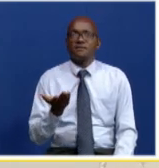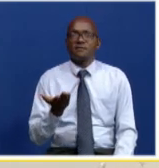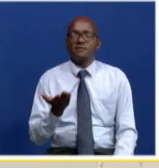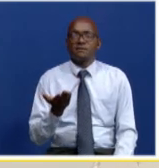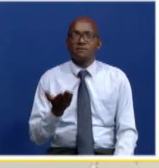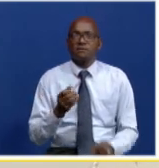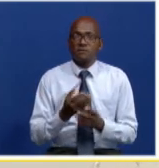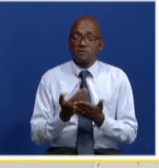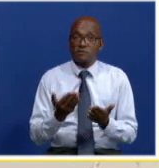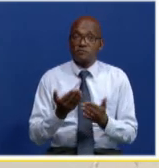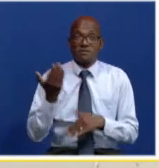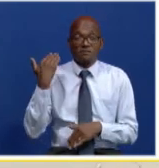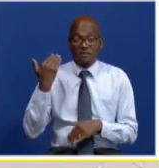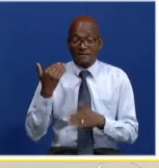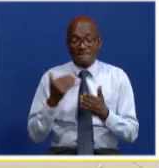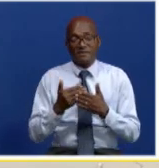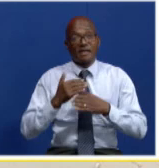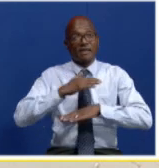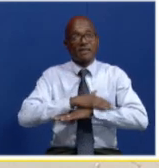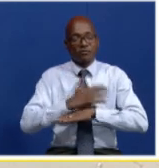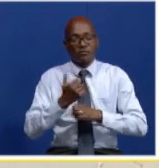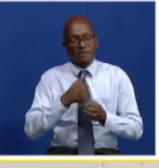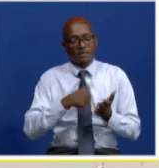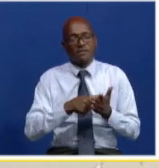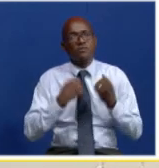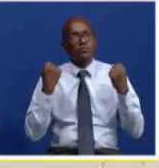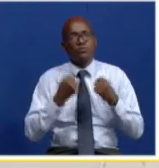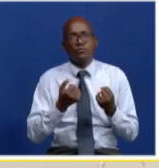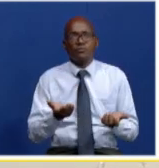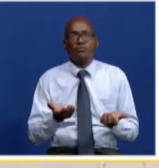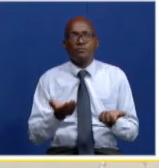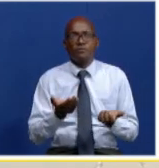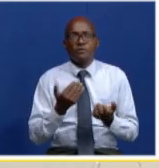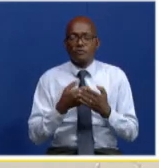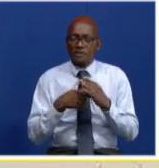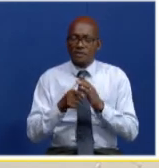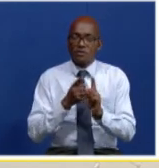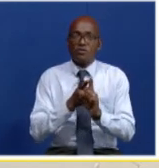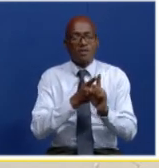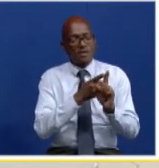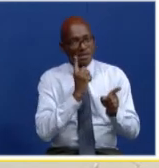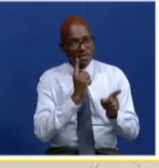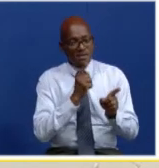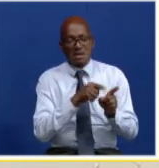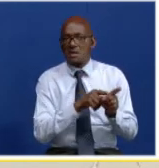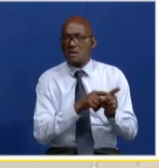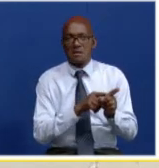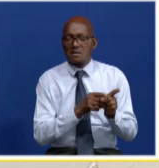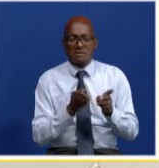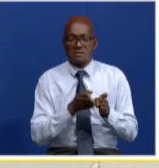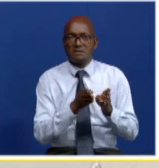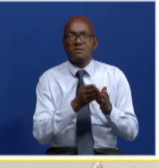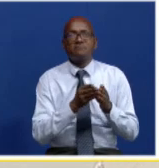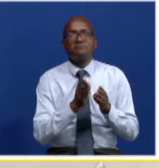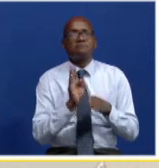nyuma ilu ik wakti wati wa ti unu mg k online kwenye system sy